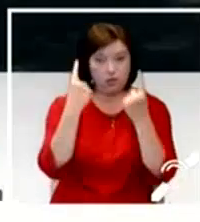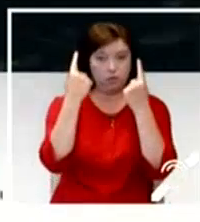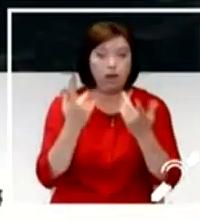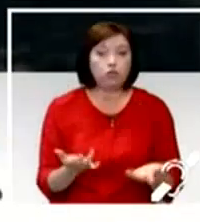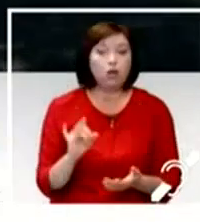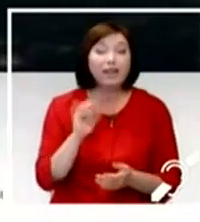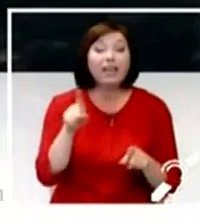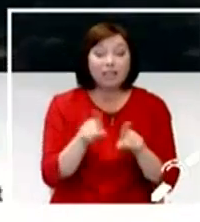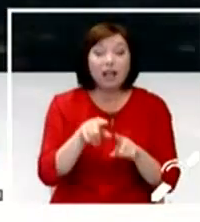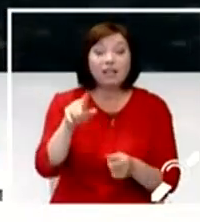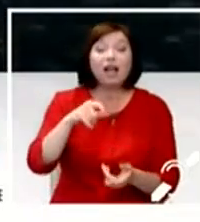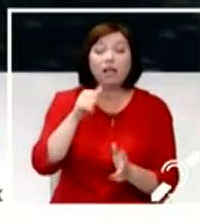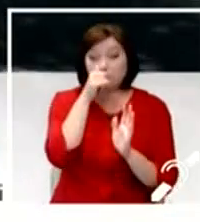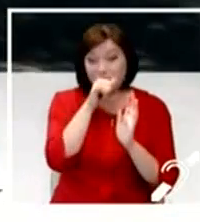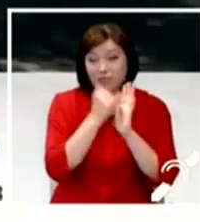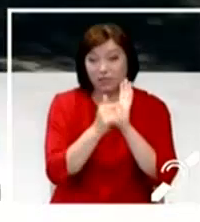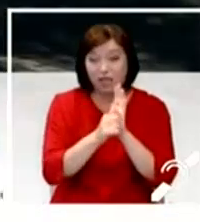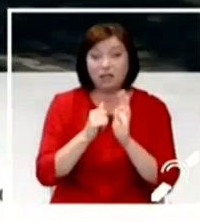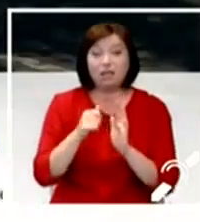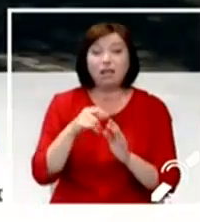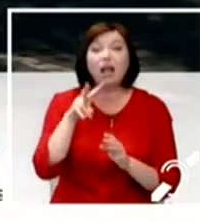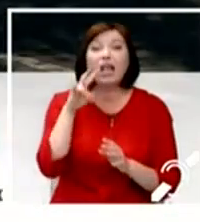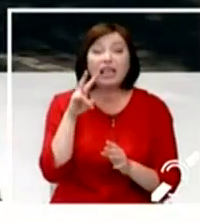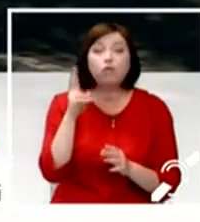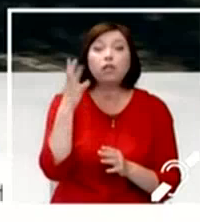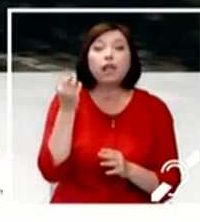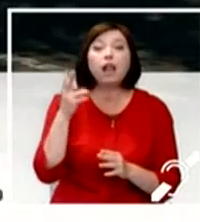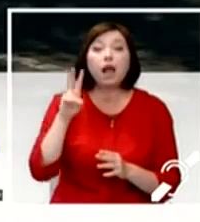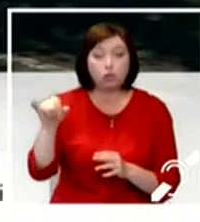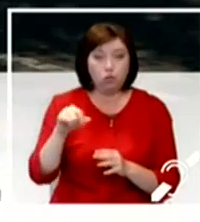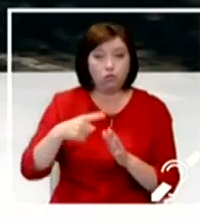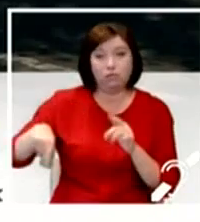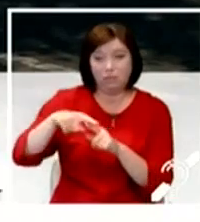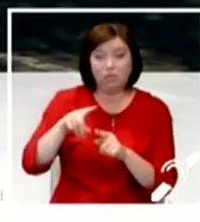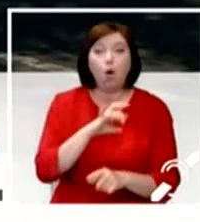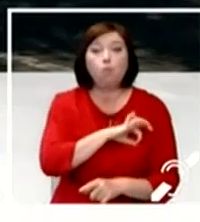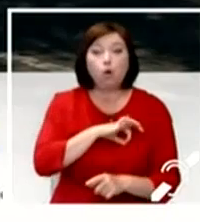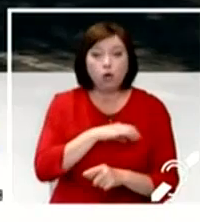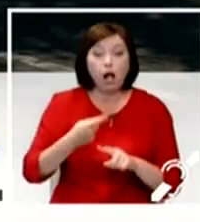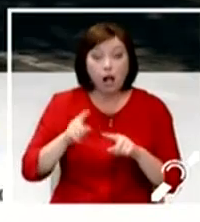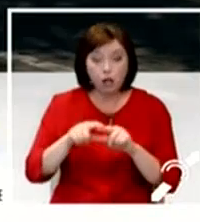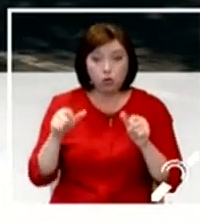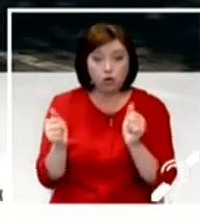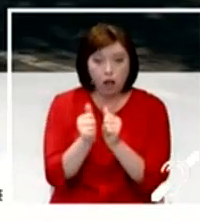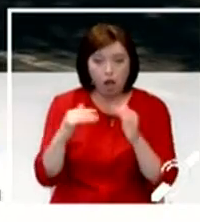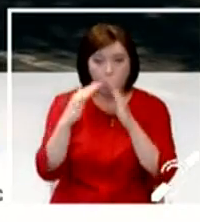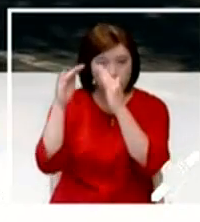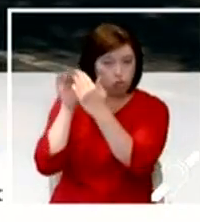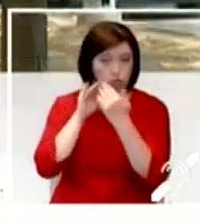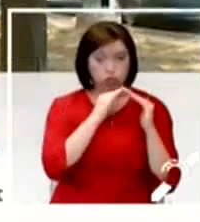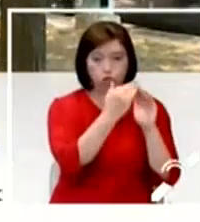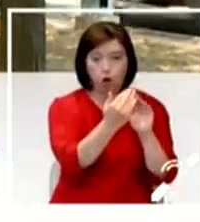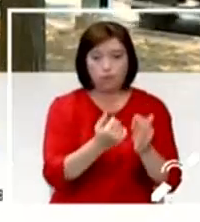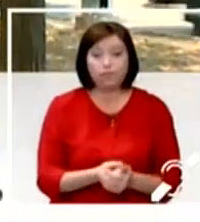Așa e și la stația de alimentare de pe strada Liviu Deleanu din sectorul Buicani, care este înconjurată de blocuri de